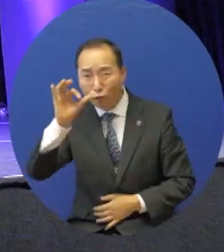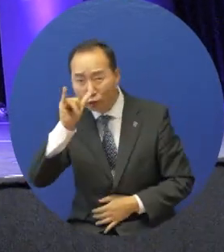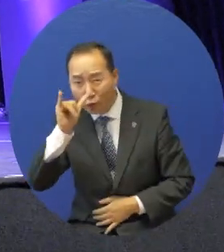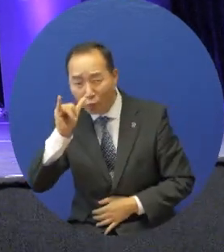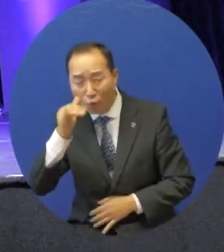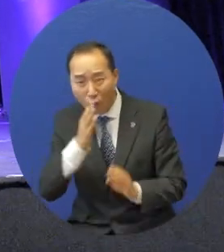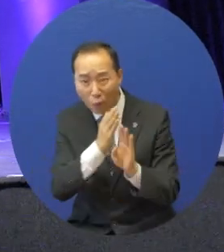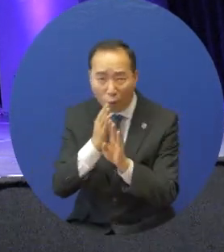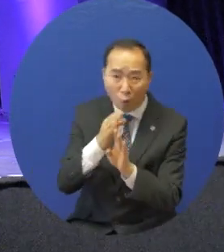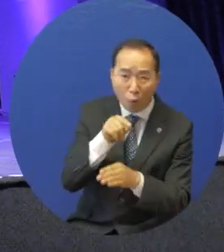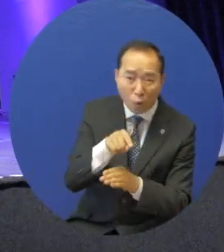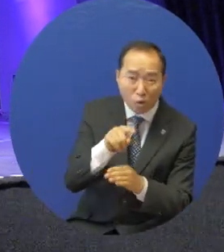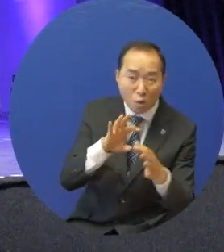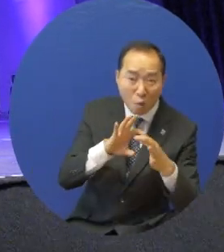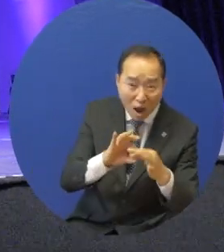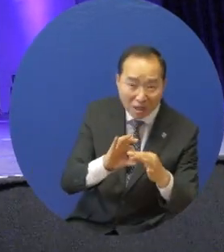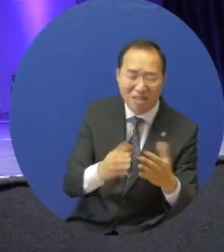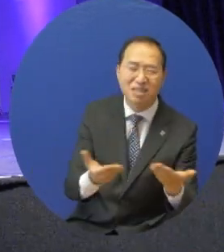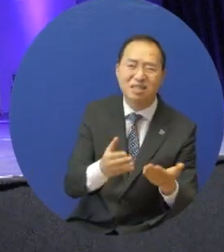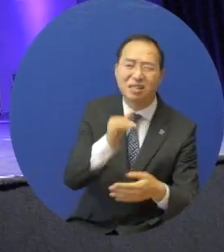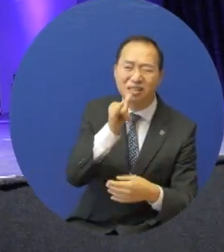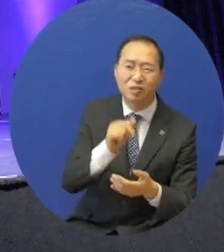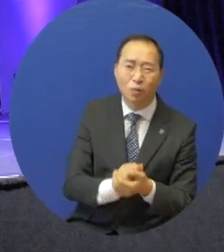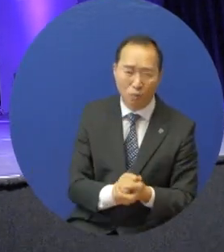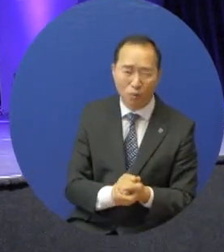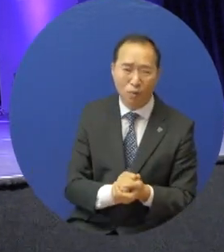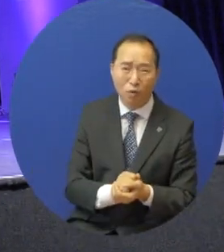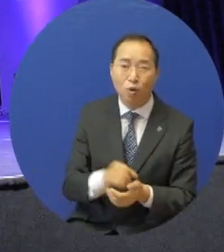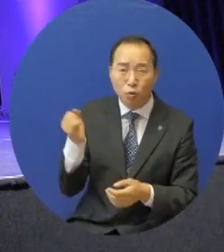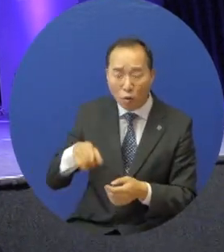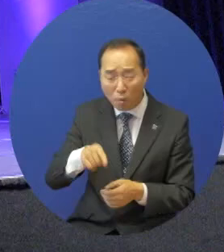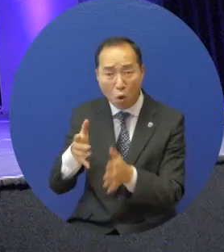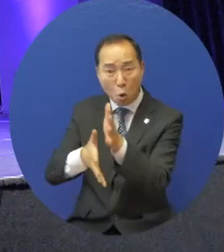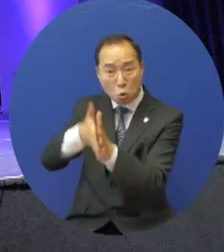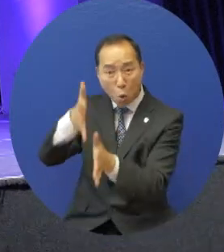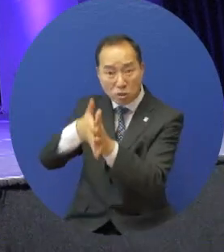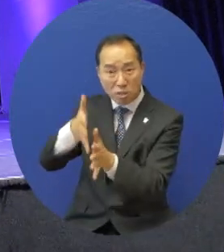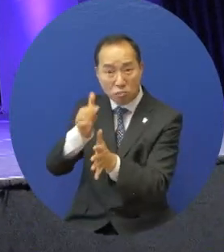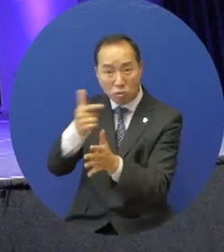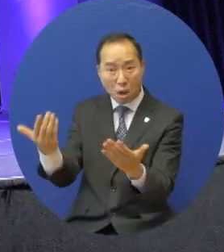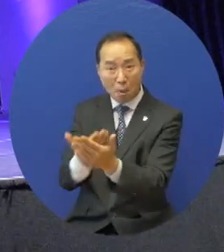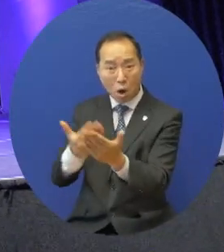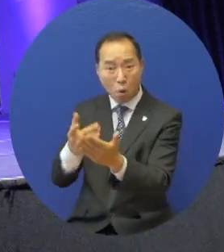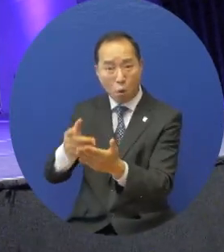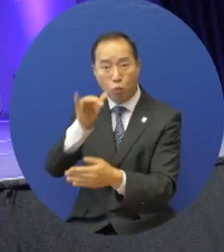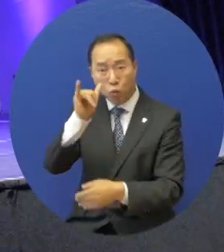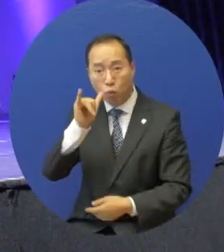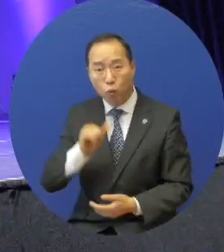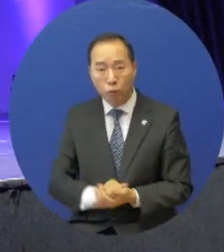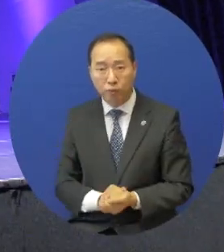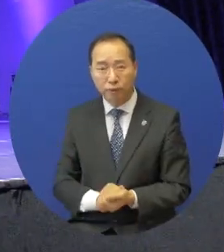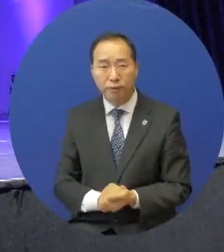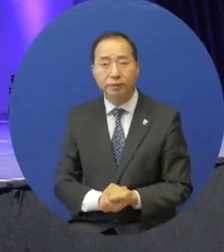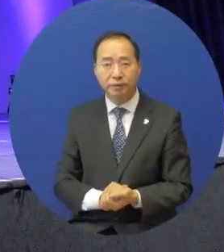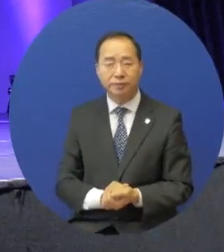수 있고 또다시 하나를 또 찾아본다면 도시가 굉장히 발달했다라는 것이 보여요. 여러분